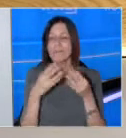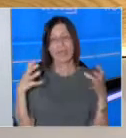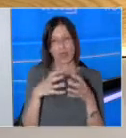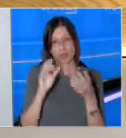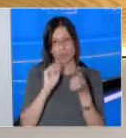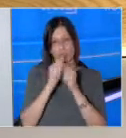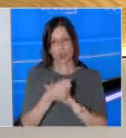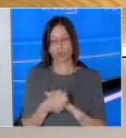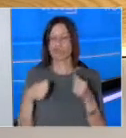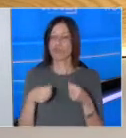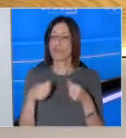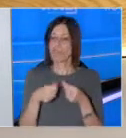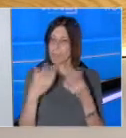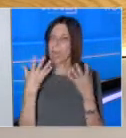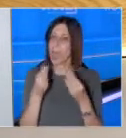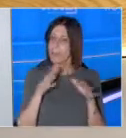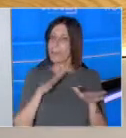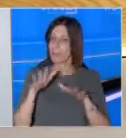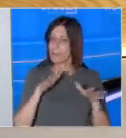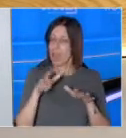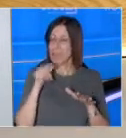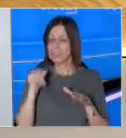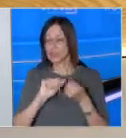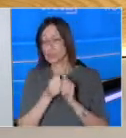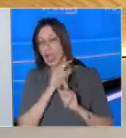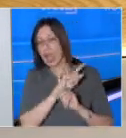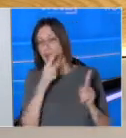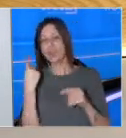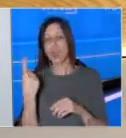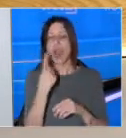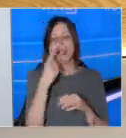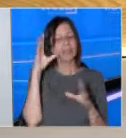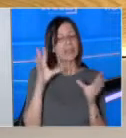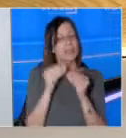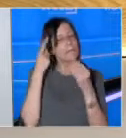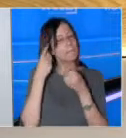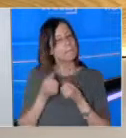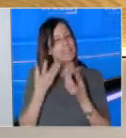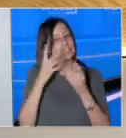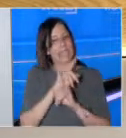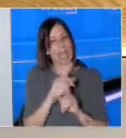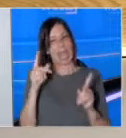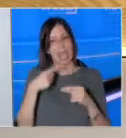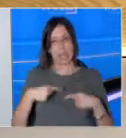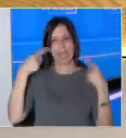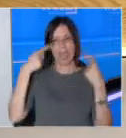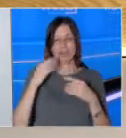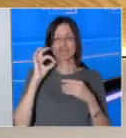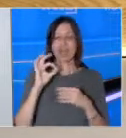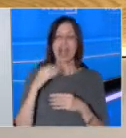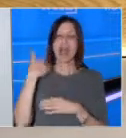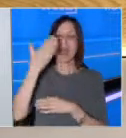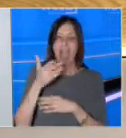השינוי, שותפים רבים לממשלה כזו או אחרת, כל אחד עם מסר אחר לגמרי בימים של אחרי